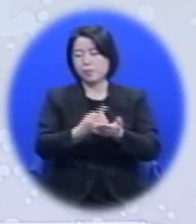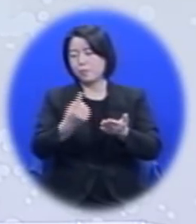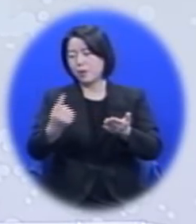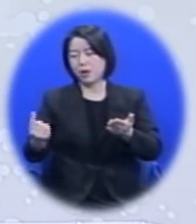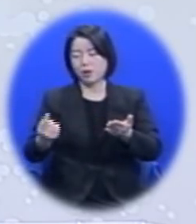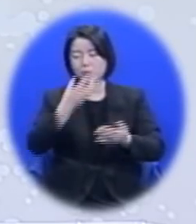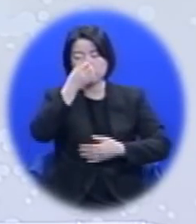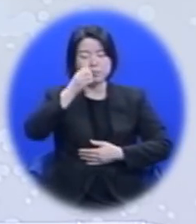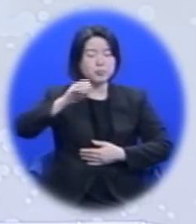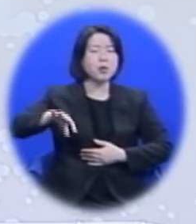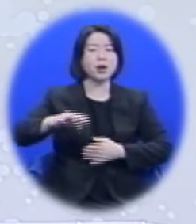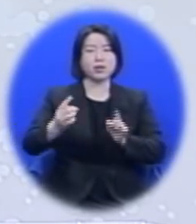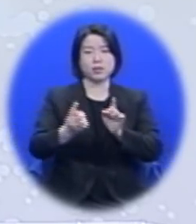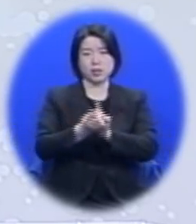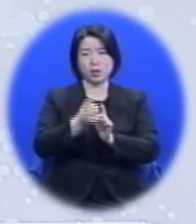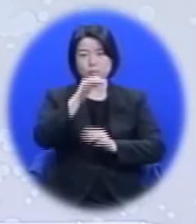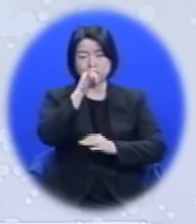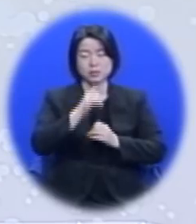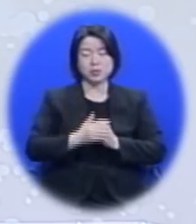무시당하시고,